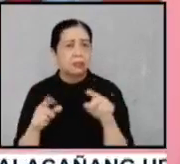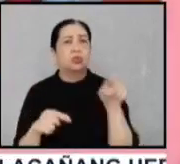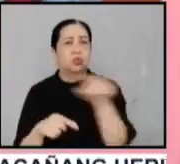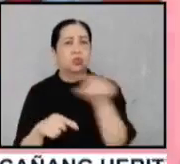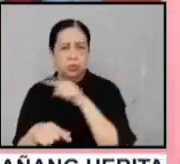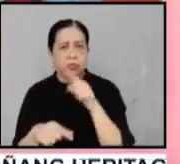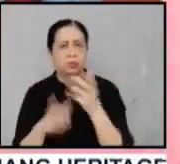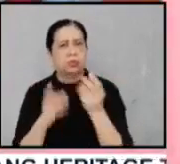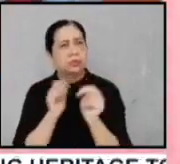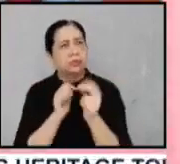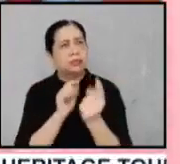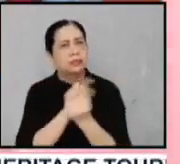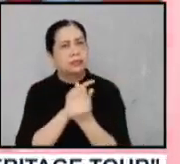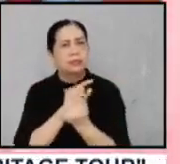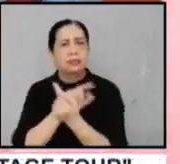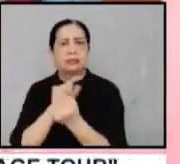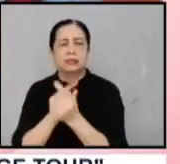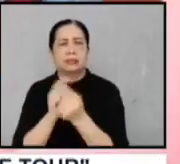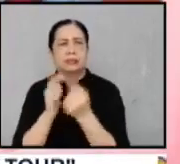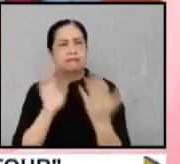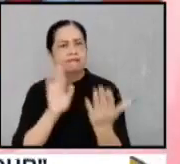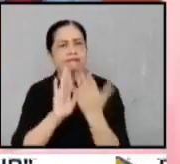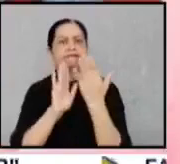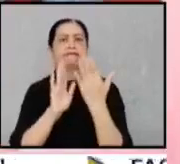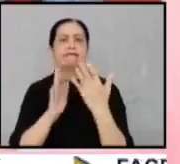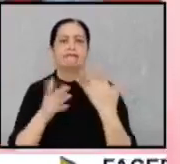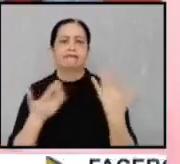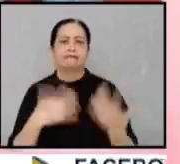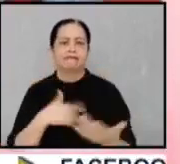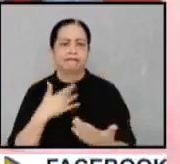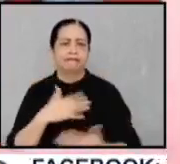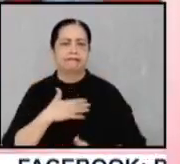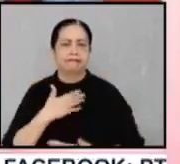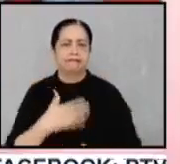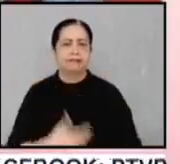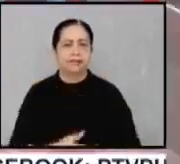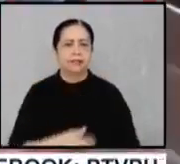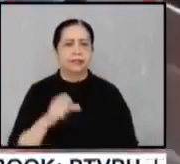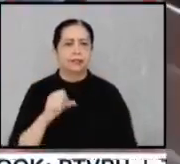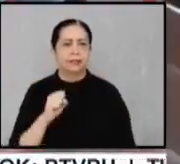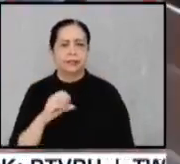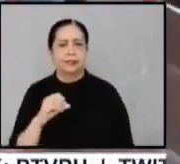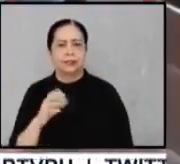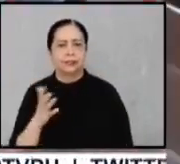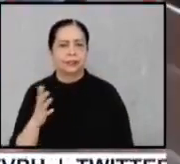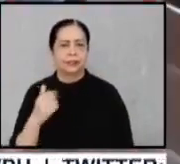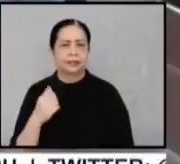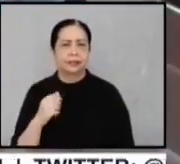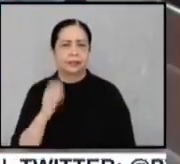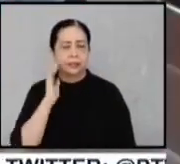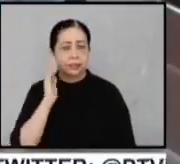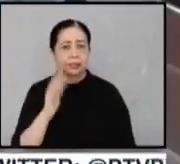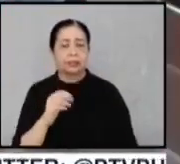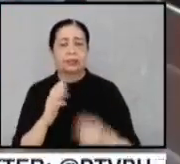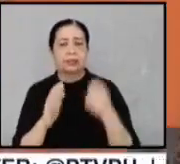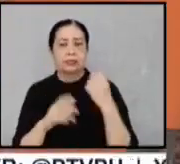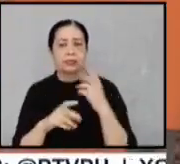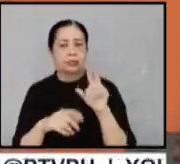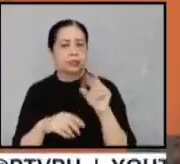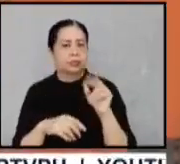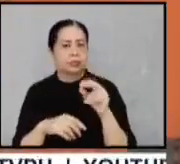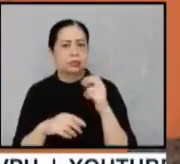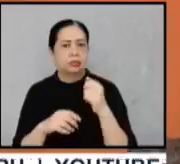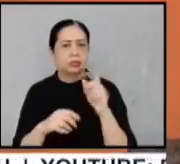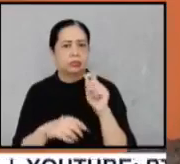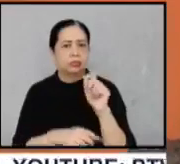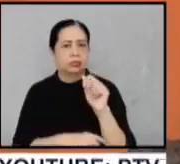namin, yung pagmamahal niyo. Presence, pagmamahal, kalinga. So I understand, this is like a quarterly mission pagdating no, sa pagbunta sa Tanay. No, ang